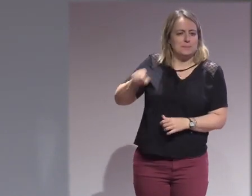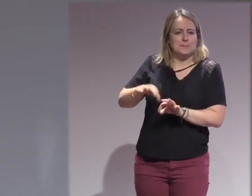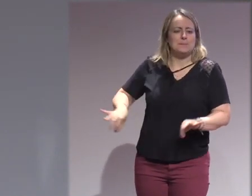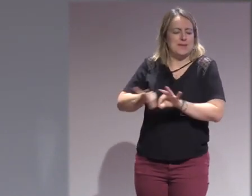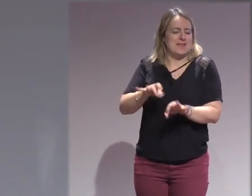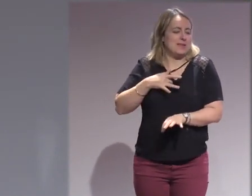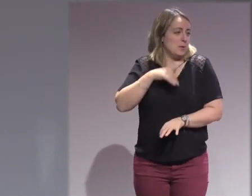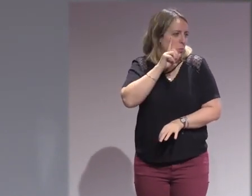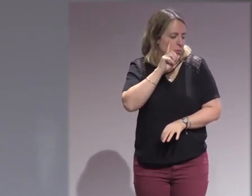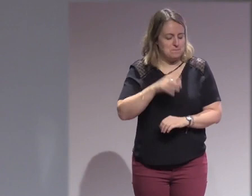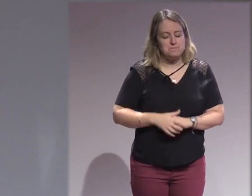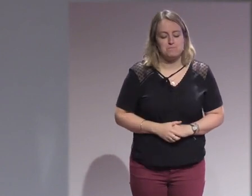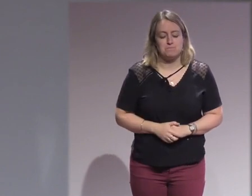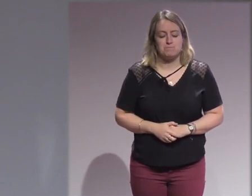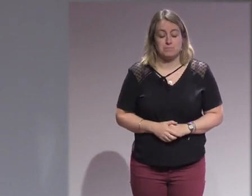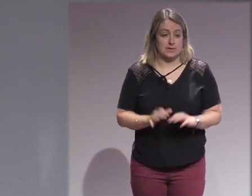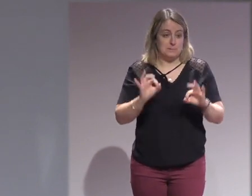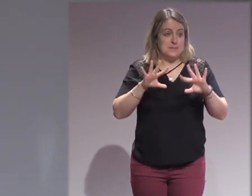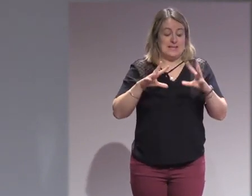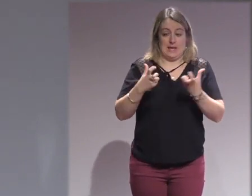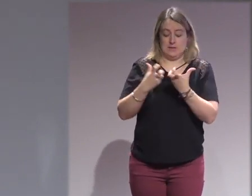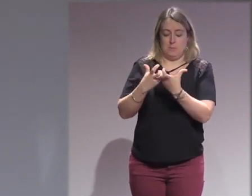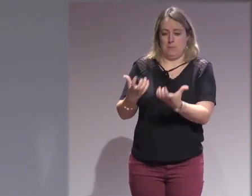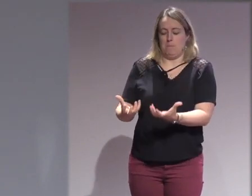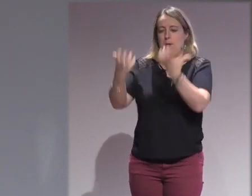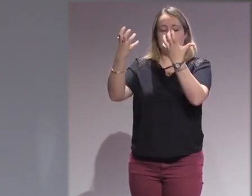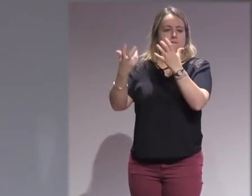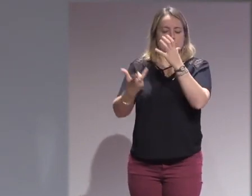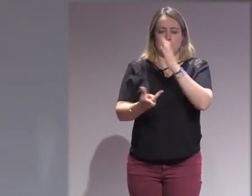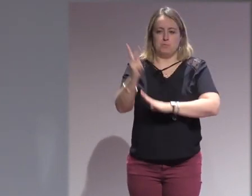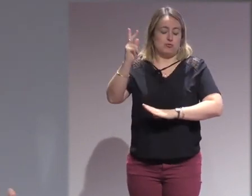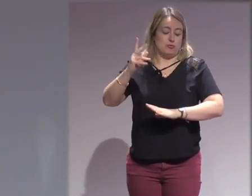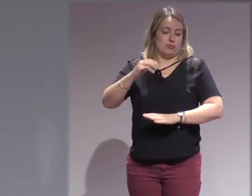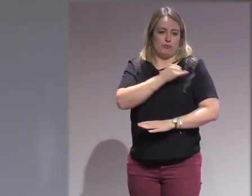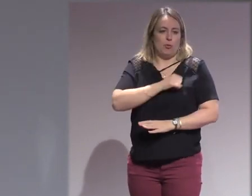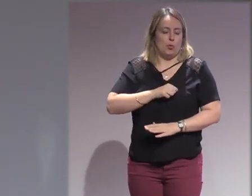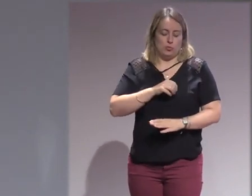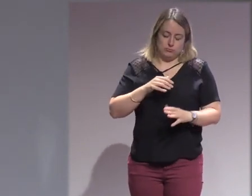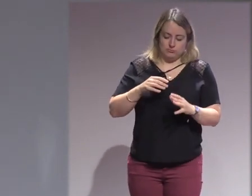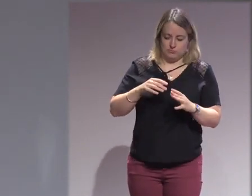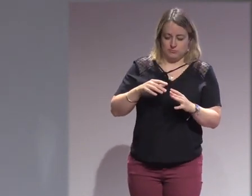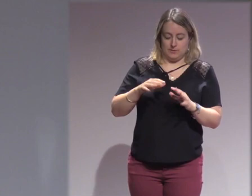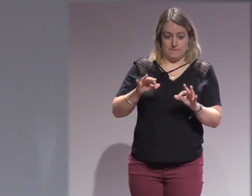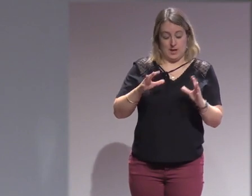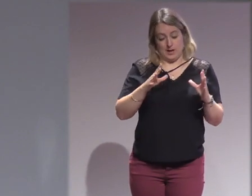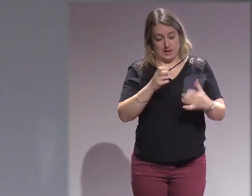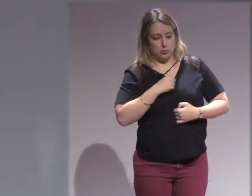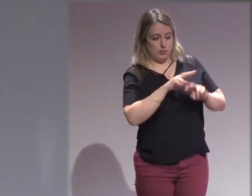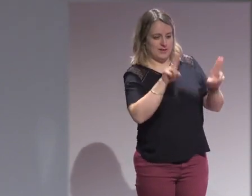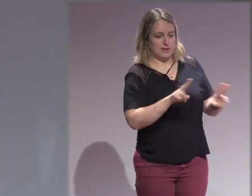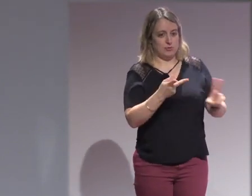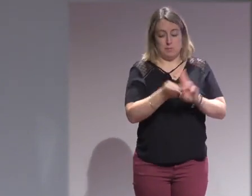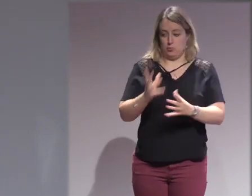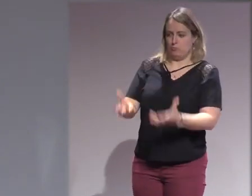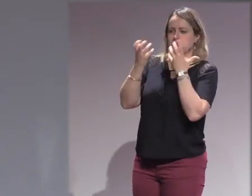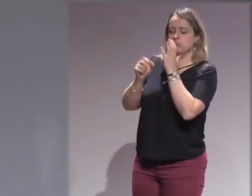que c'est comme l'exemple le plus prégnant de ce qui se passe de façon générale dans l'adoption internationale. Donc